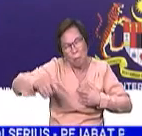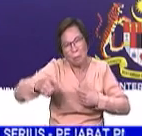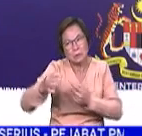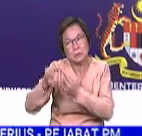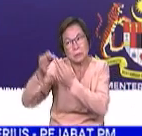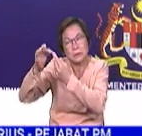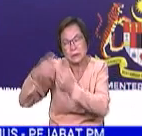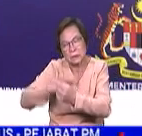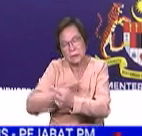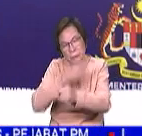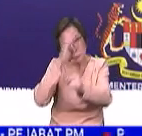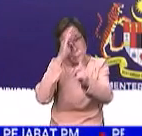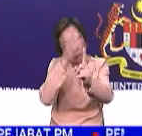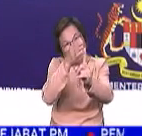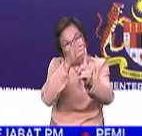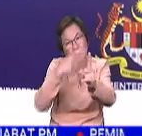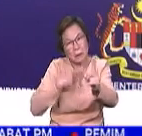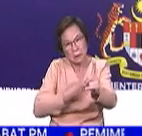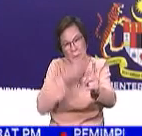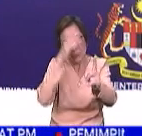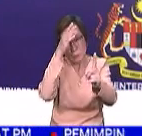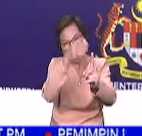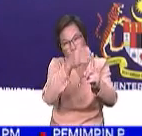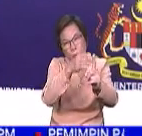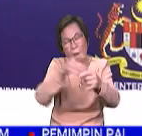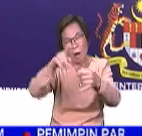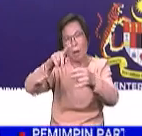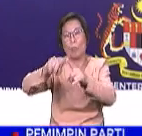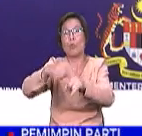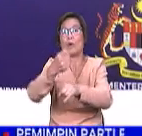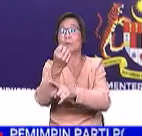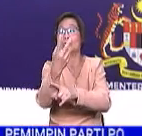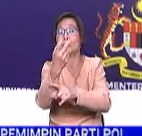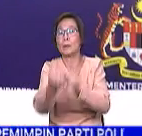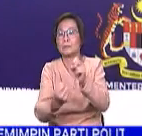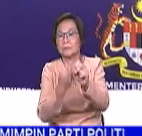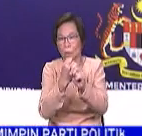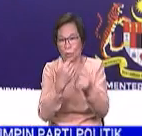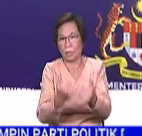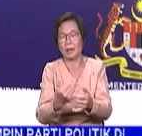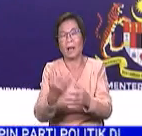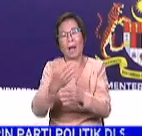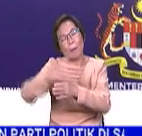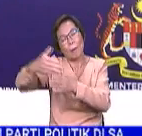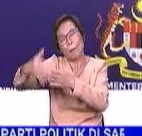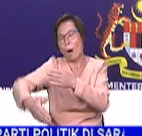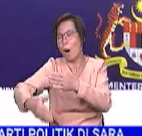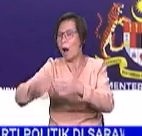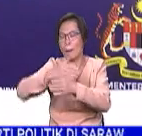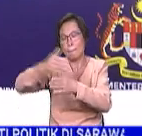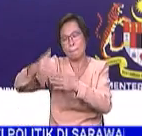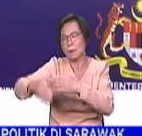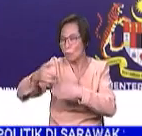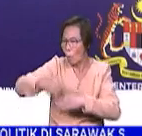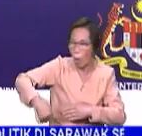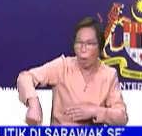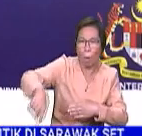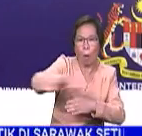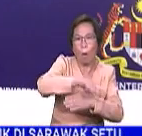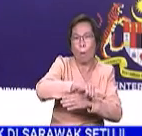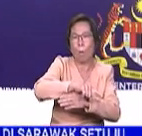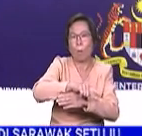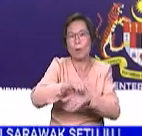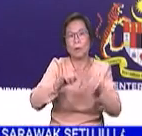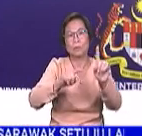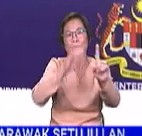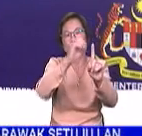kita sasar kan ujung tahun ini kita dapat selesaikan semua eh